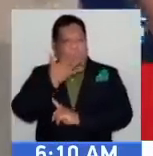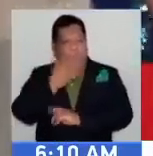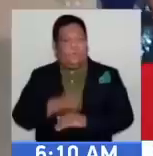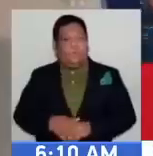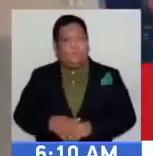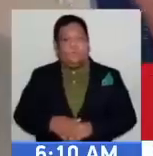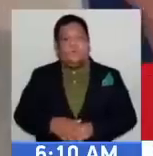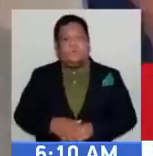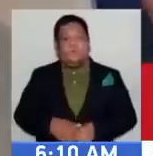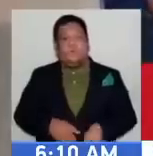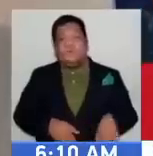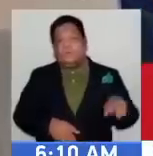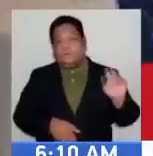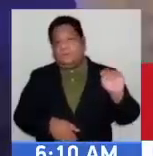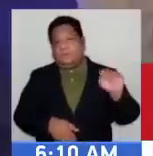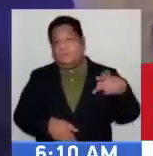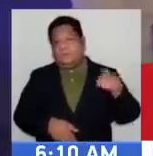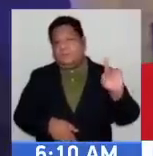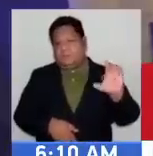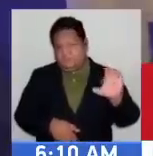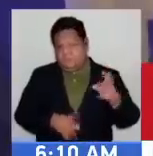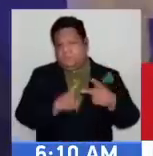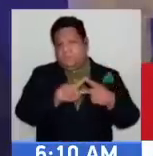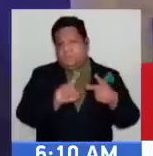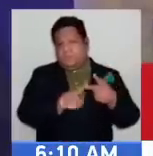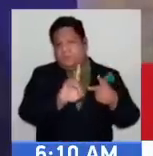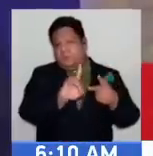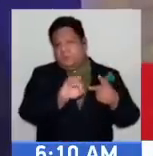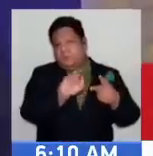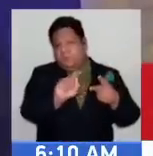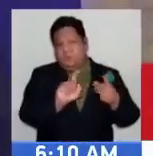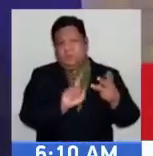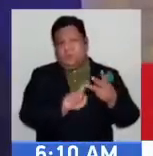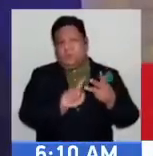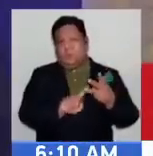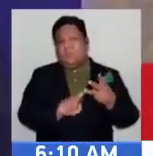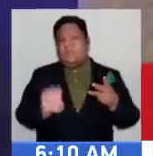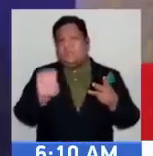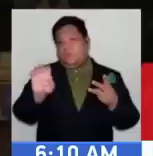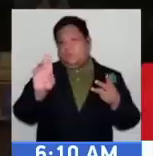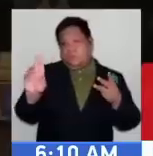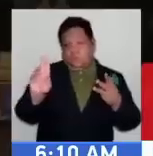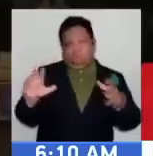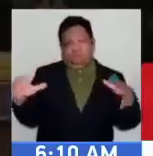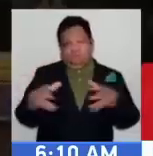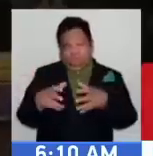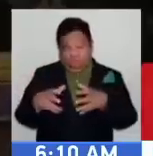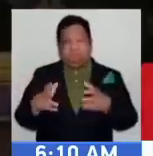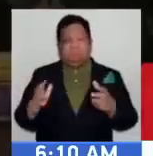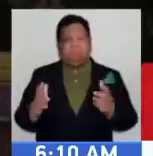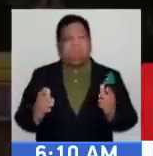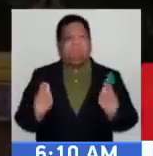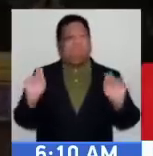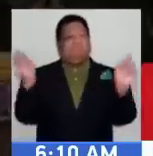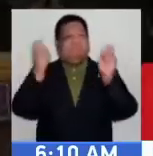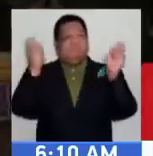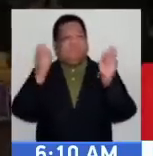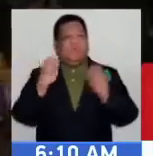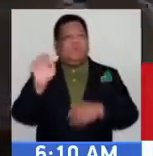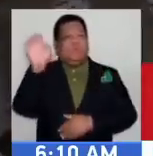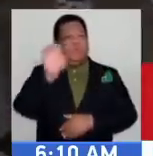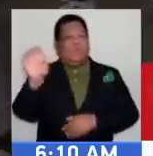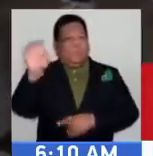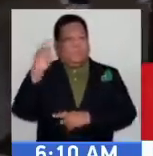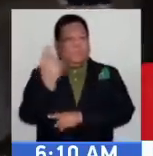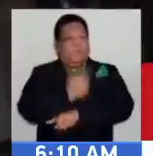Committee, Department of Tourism at European Union Delegation ang Europe Day 2023. Ang Europe Day ay isinasagawat